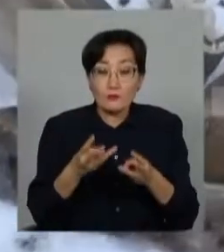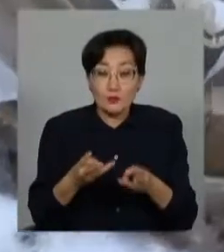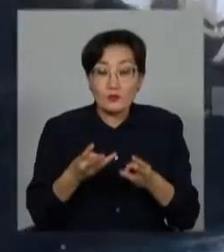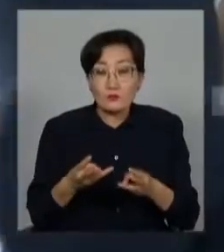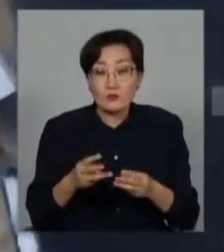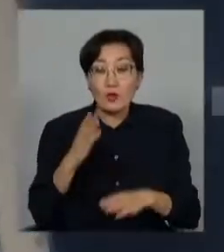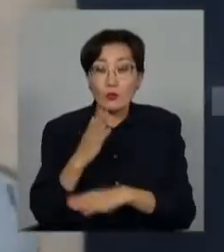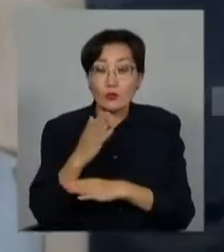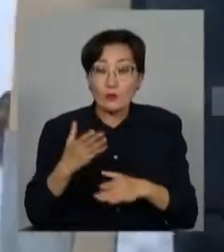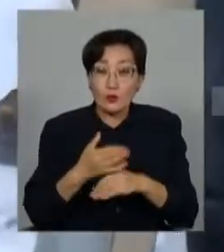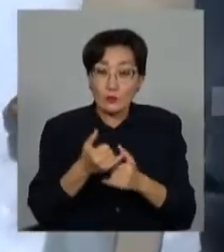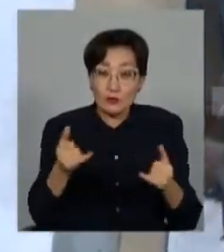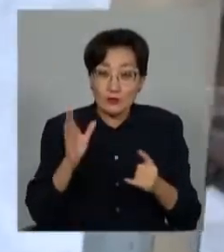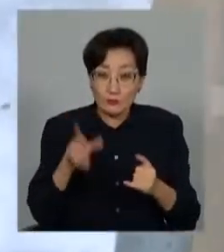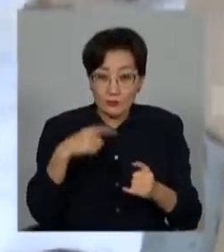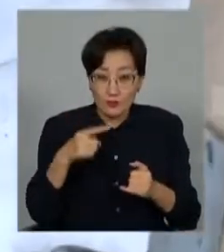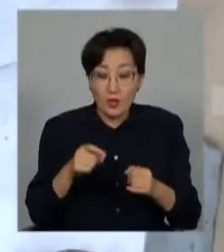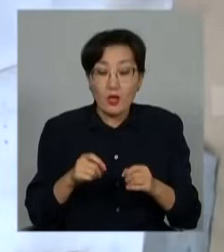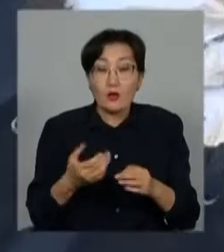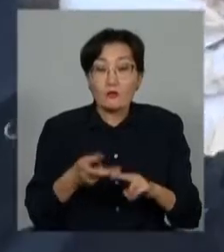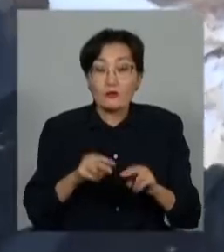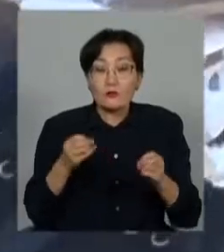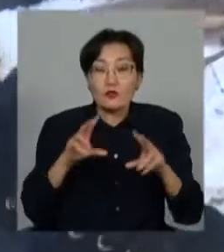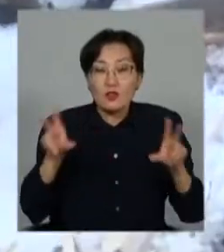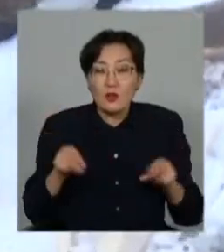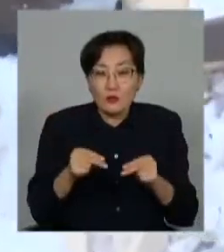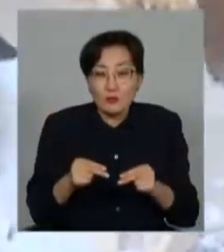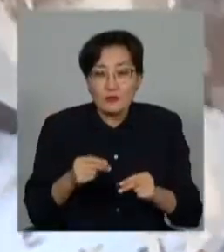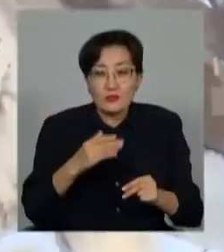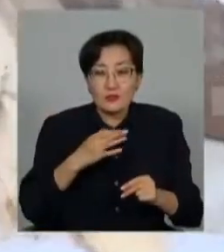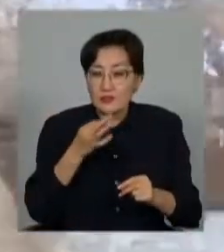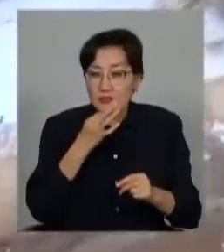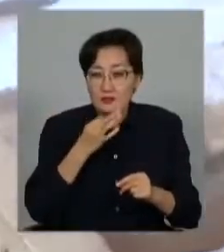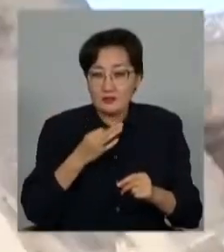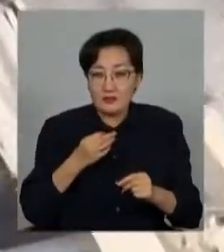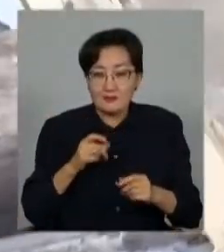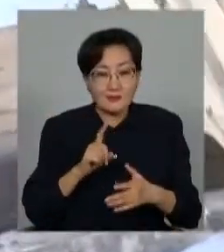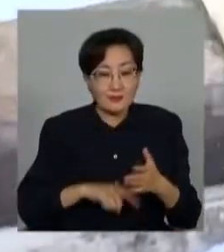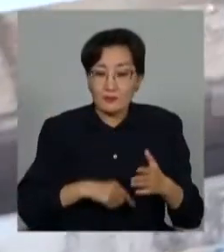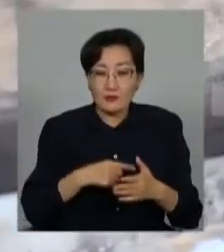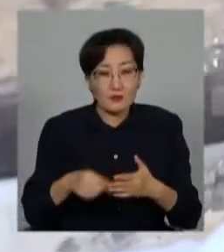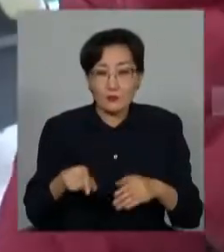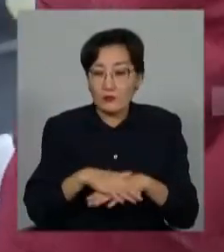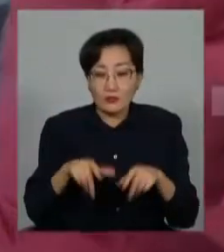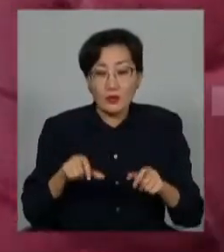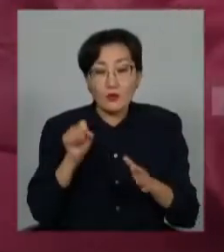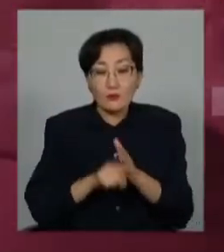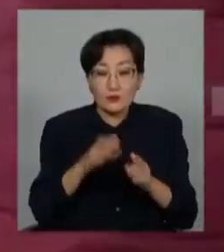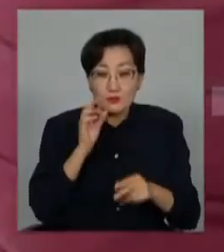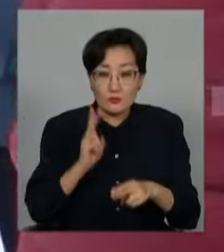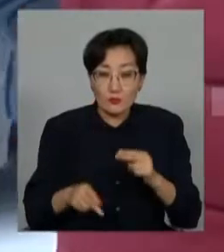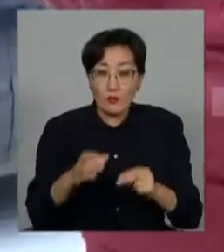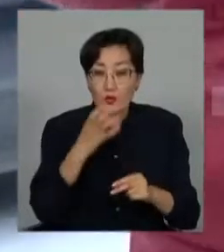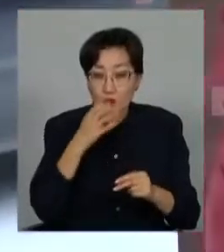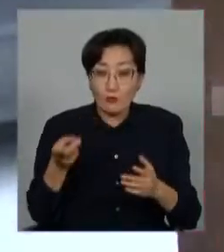әкеп көмектесеміз деп отыр. Олардың құрбадесіне тойған тұрғындар бұл жолғы сөзіне сенер сенбесін де білмейді. Бірақ қыс аяқталмай жылу